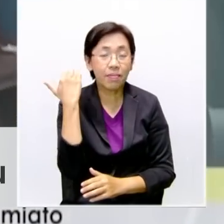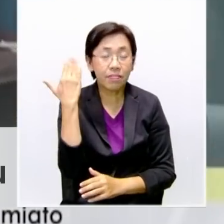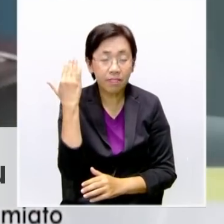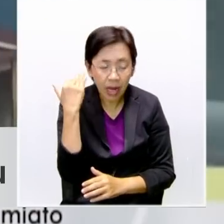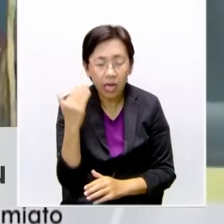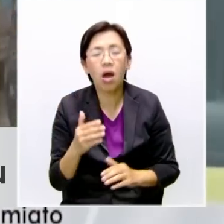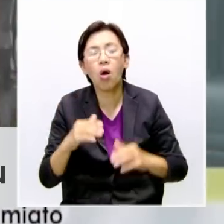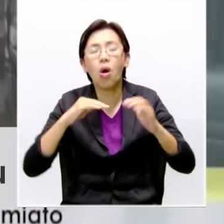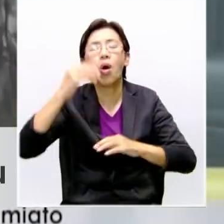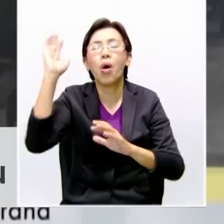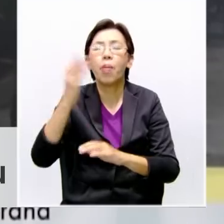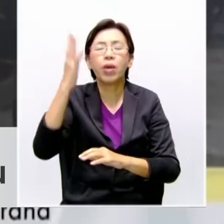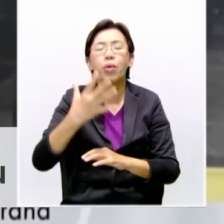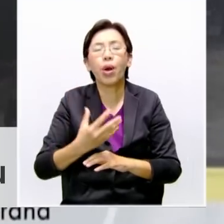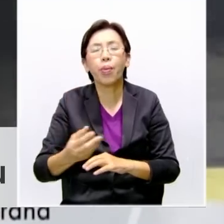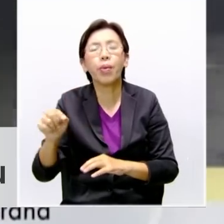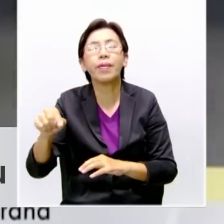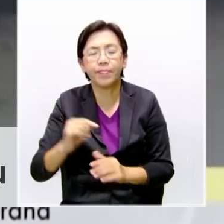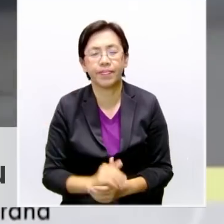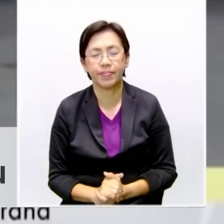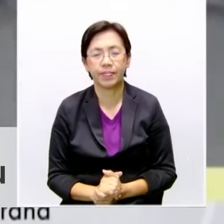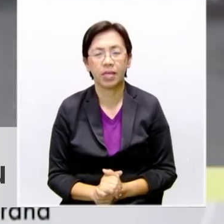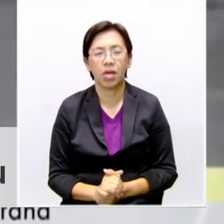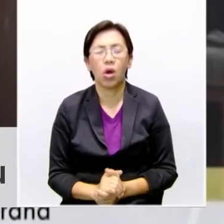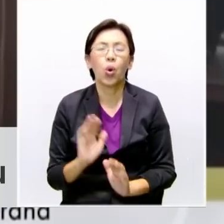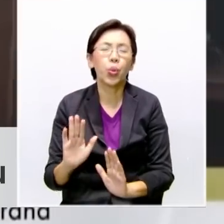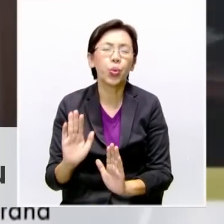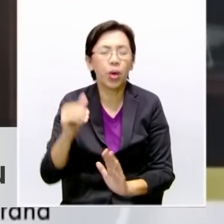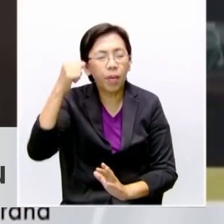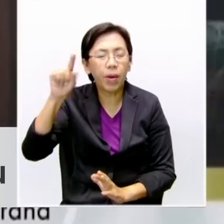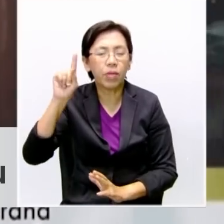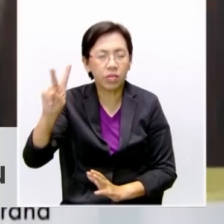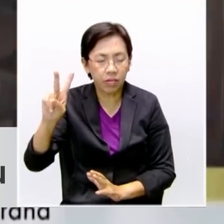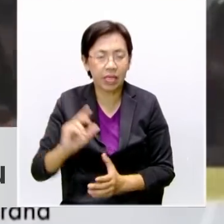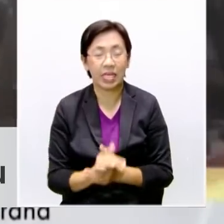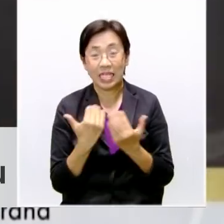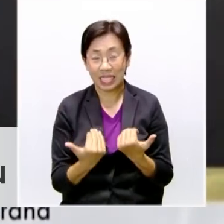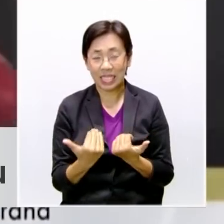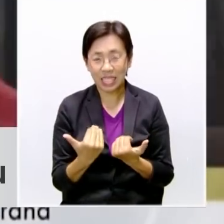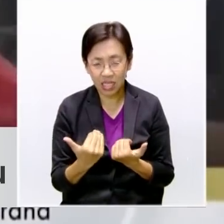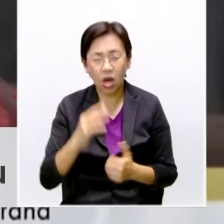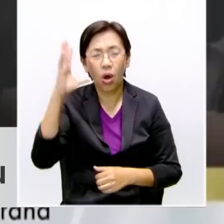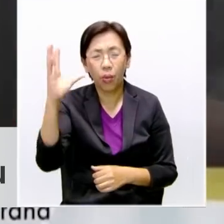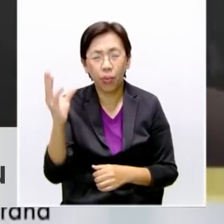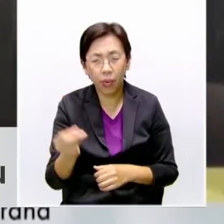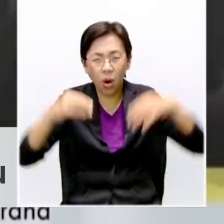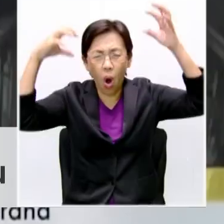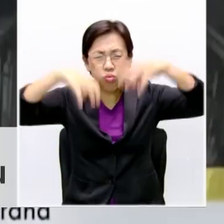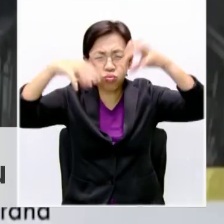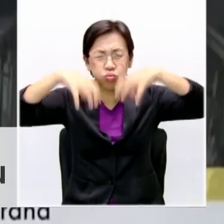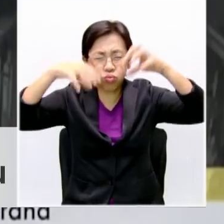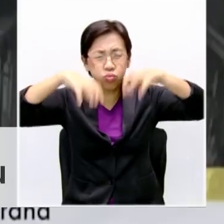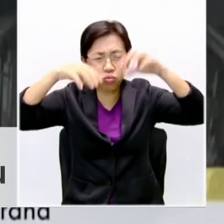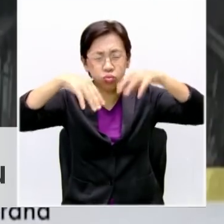ค่ะแล้วก็หยุดอยู่นอกเมืองโมรอนดาวานานกว่า2วัน และจนถึงขณะนี้พายุและฝนตกหนัก